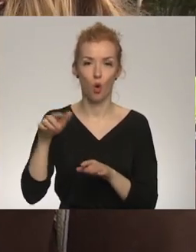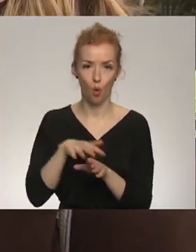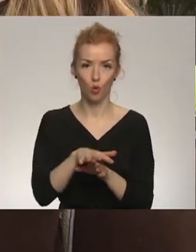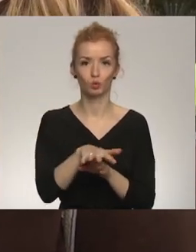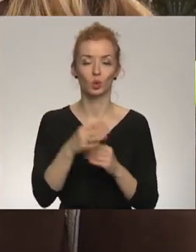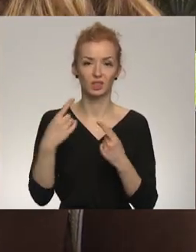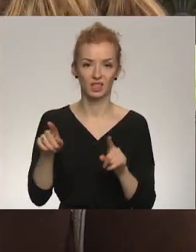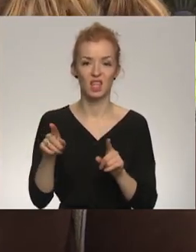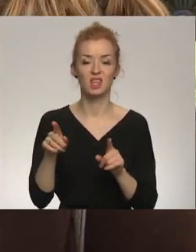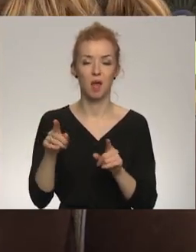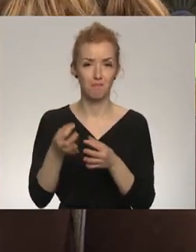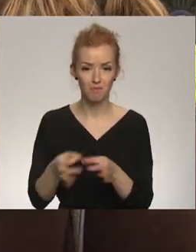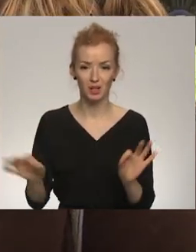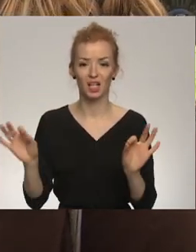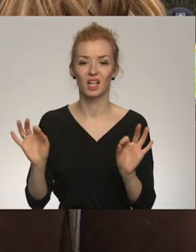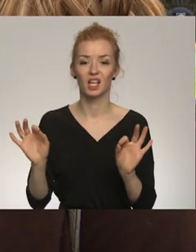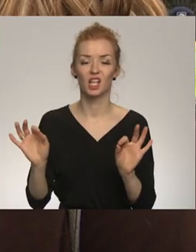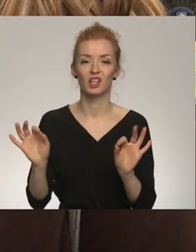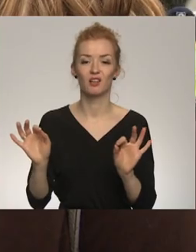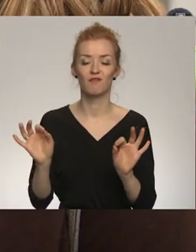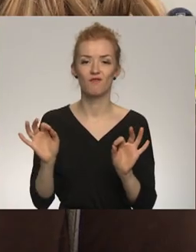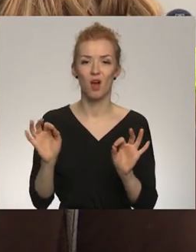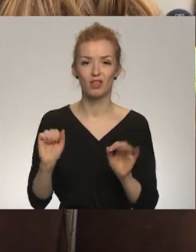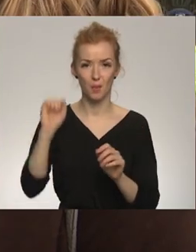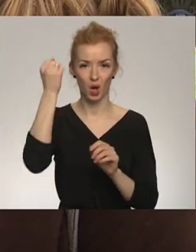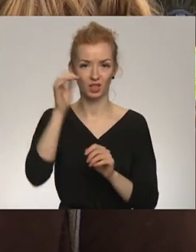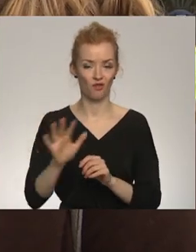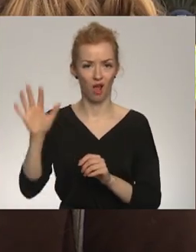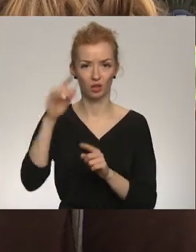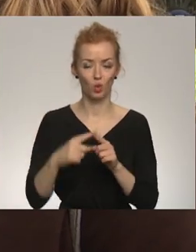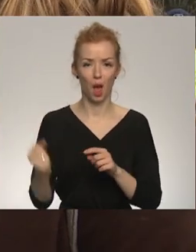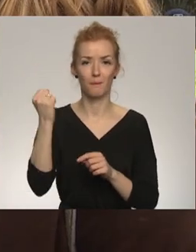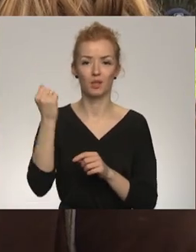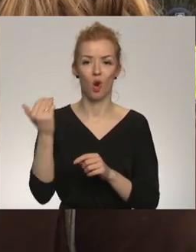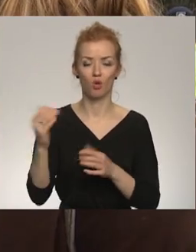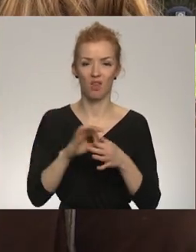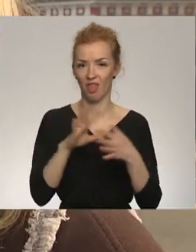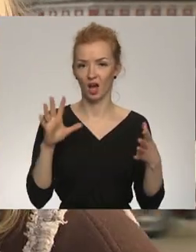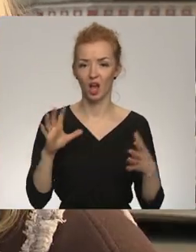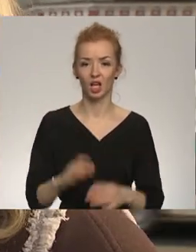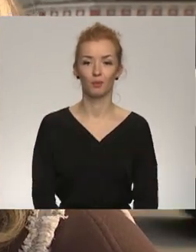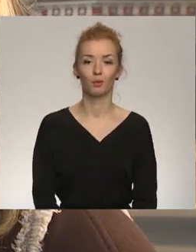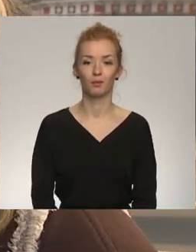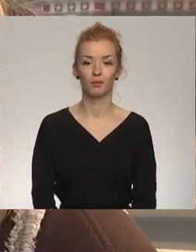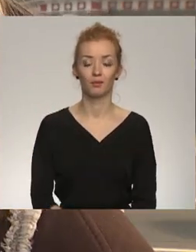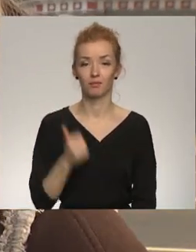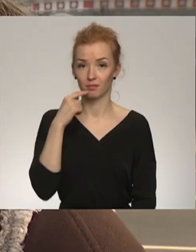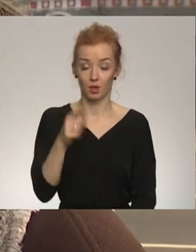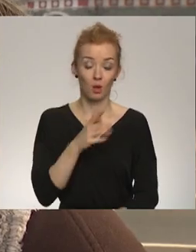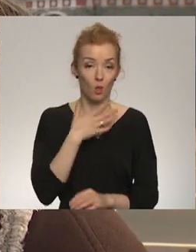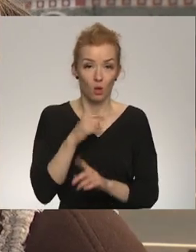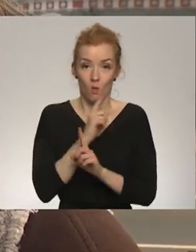uzbrūk citai brīvai demokratiskai valstī un apdraud viņu suverenitāti. Sirreāla